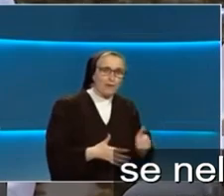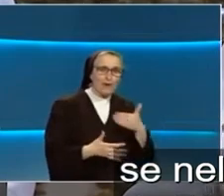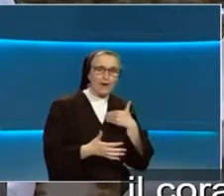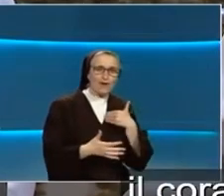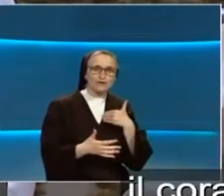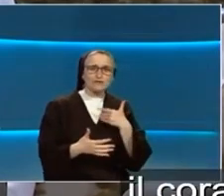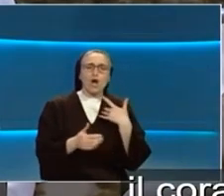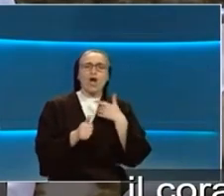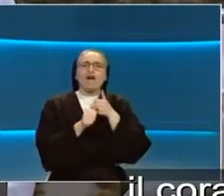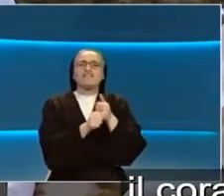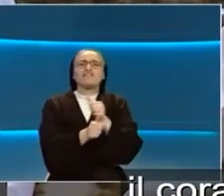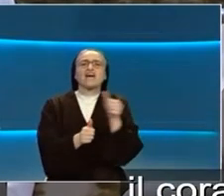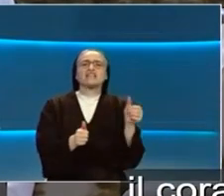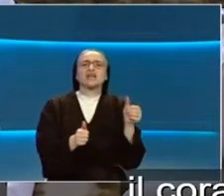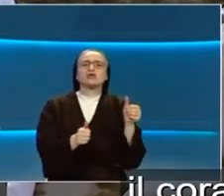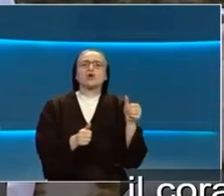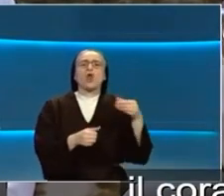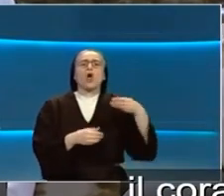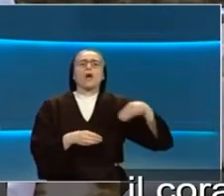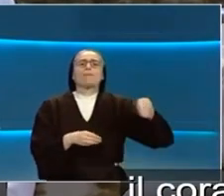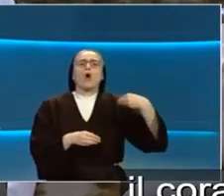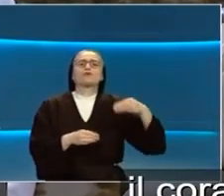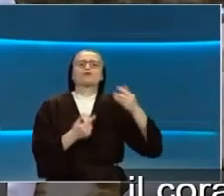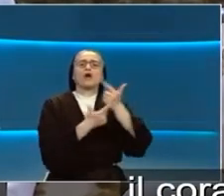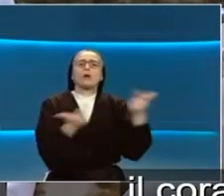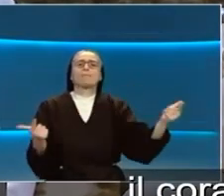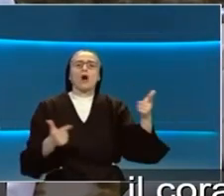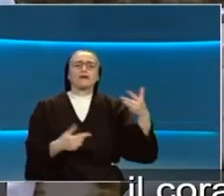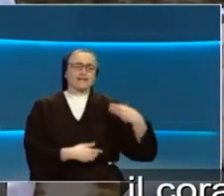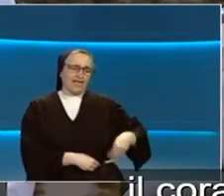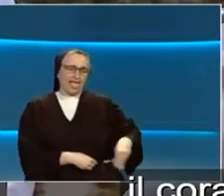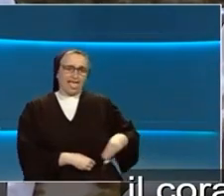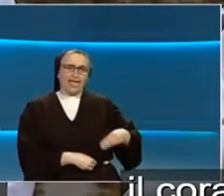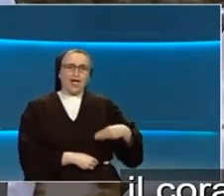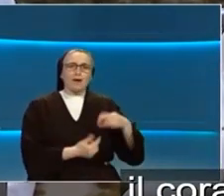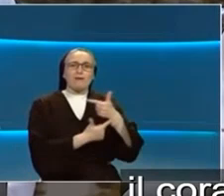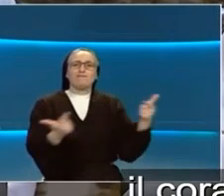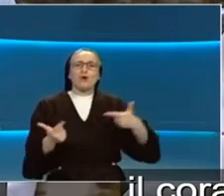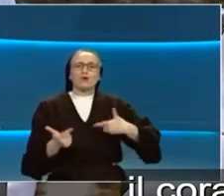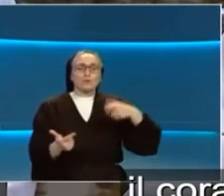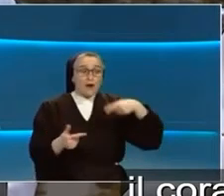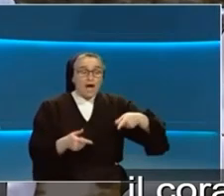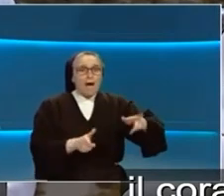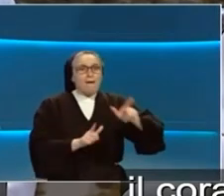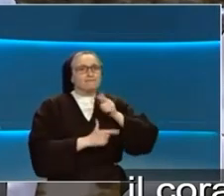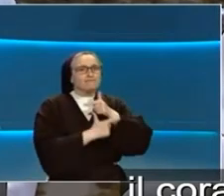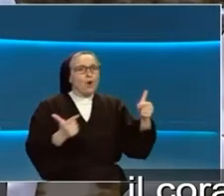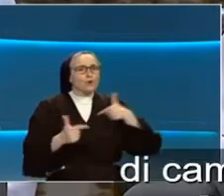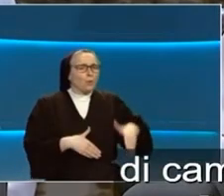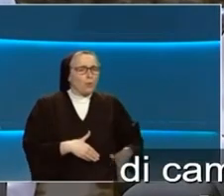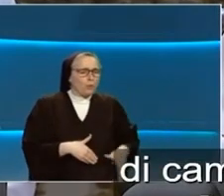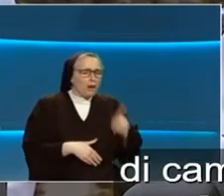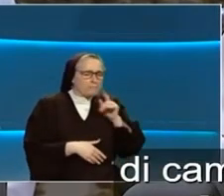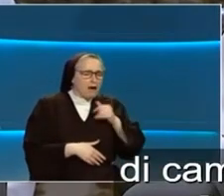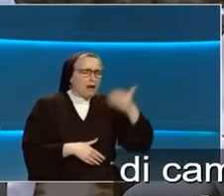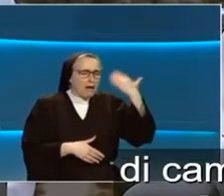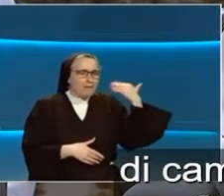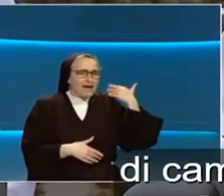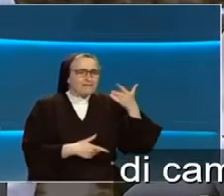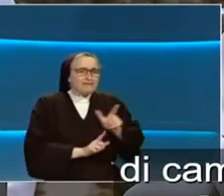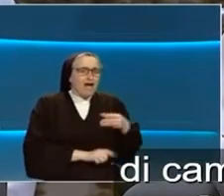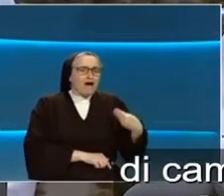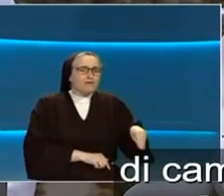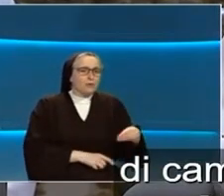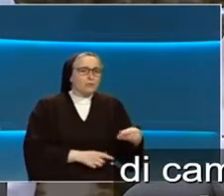남아있거나 하느님은 모든 것을 용서하시는데도 하느님께서 우리를 용서하시도록 용기를 지니지 못한다거나 바꿀 수